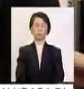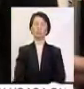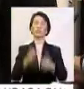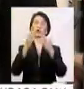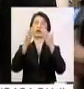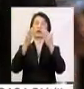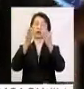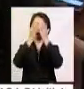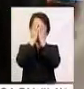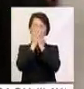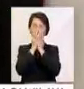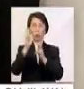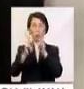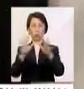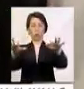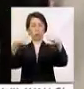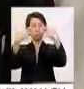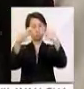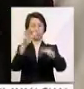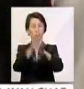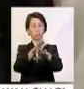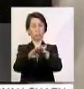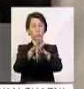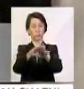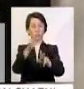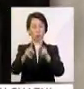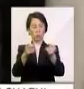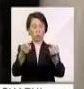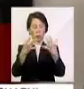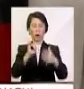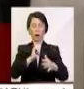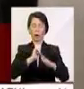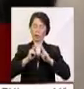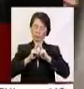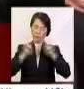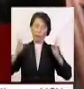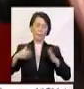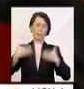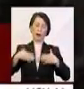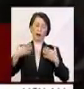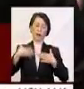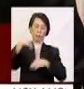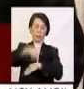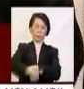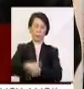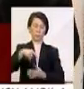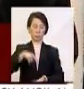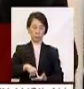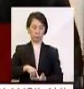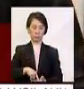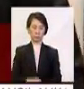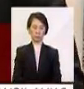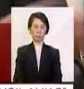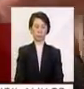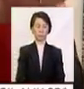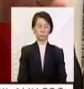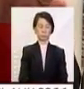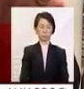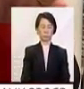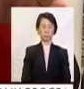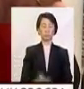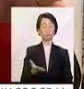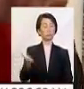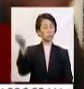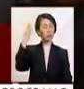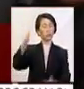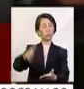Alhamdulillah, nampak sambutan begitu baik. Nampak orang pun ramai. Saya terlalu gembira pada malam ini. Baik, mungkin bezanya konsert